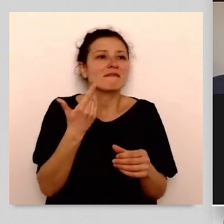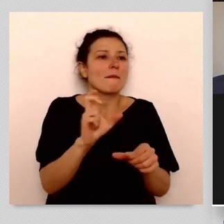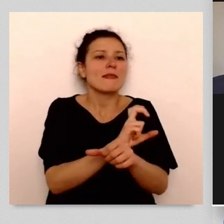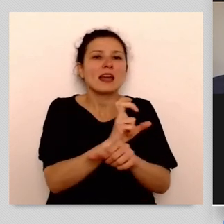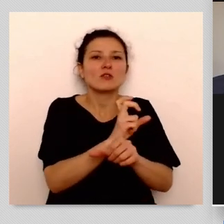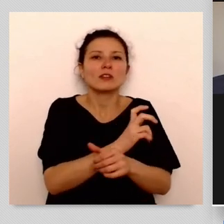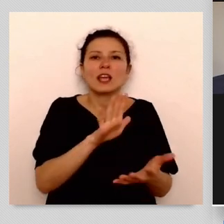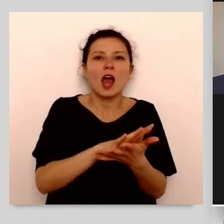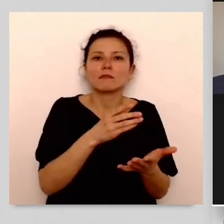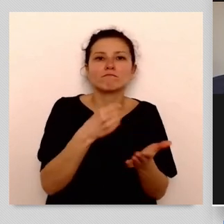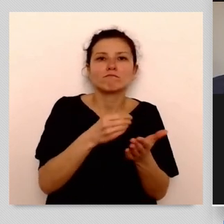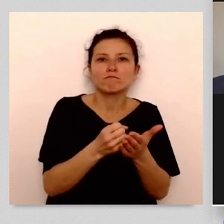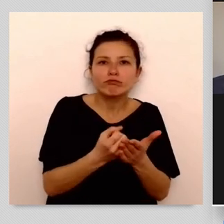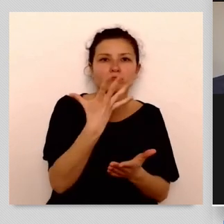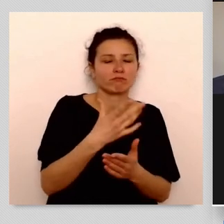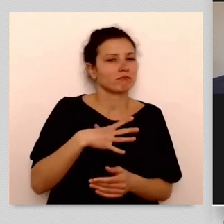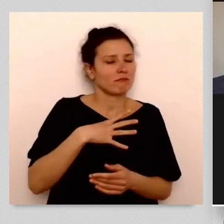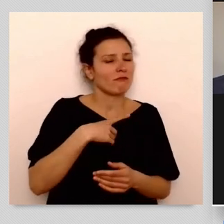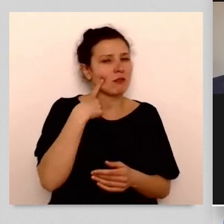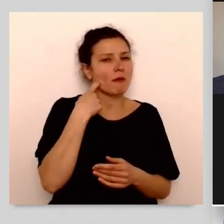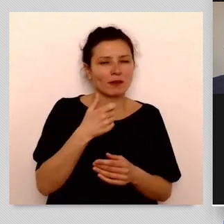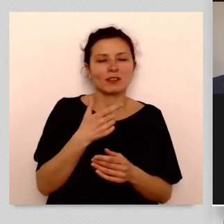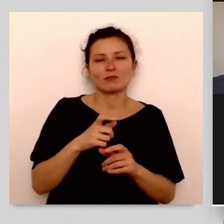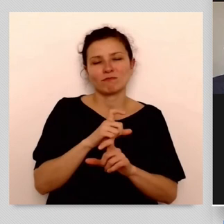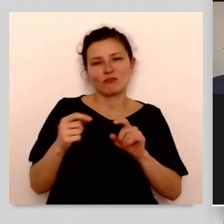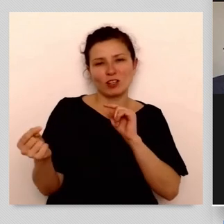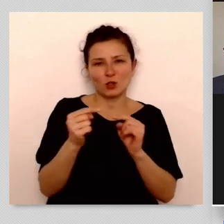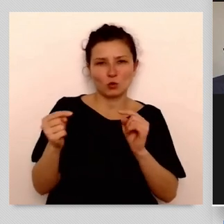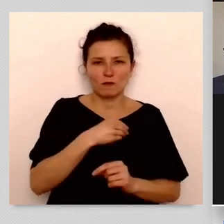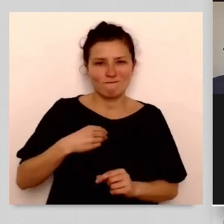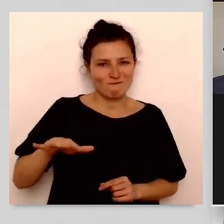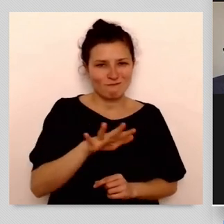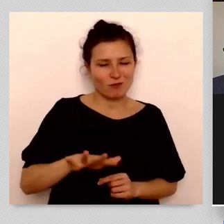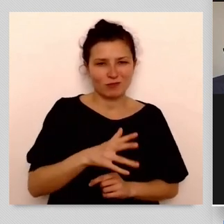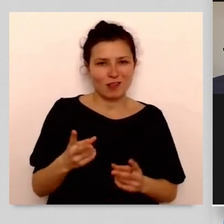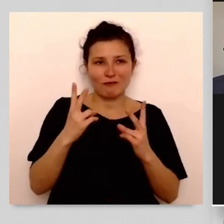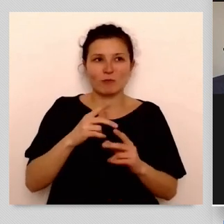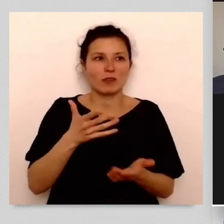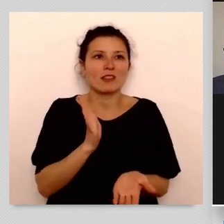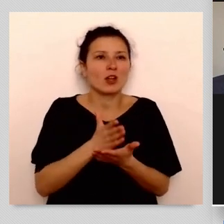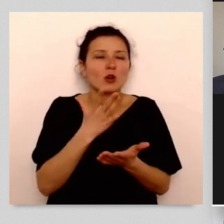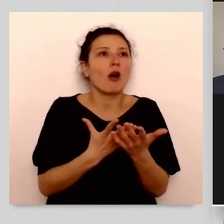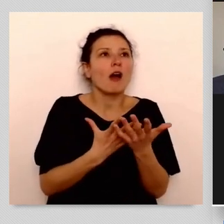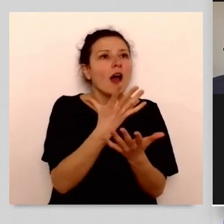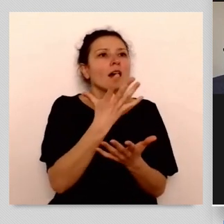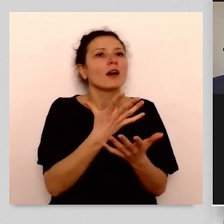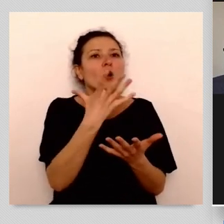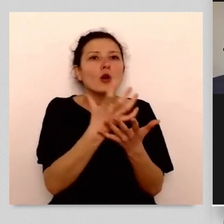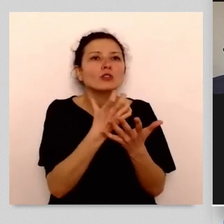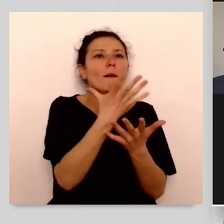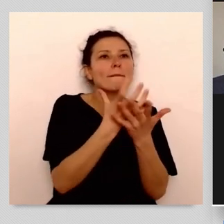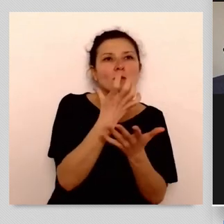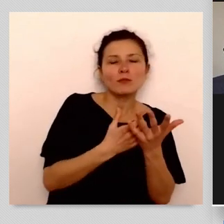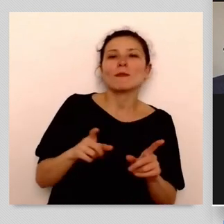kosztownymi. Warto o tym także pamiętać w tym dyskursie w Polsce. Ważne, abyśmy nie byli tylko biorcami, ale także tymi, którzy w tym łańcuchu wartości